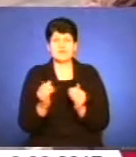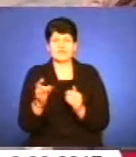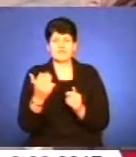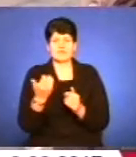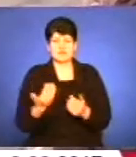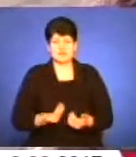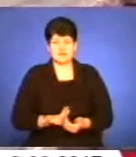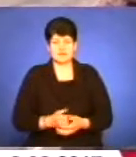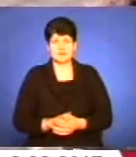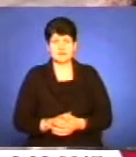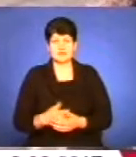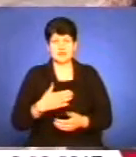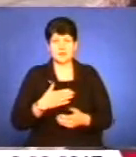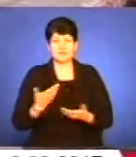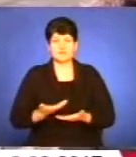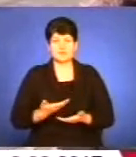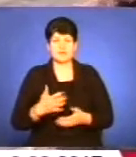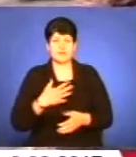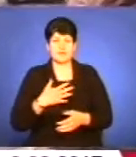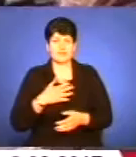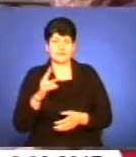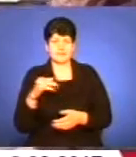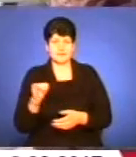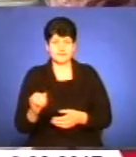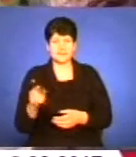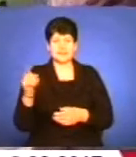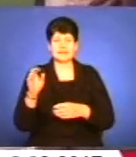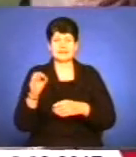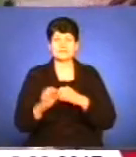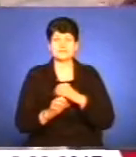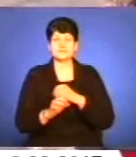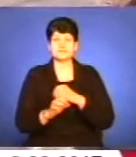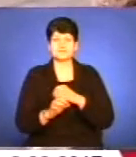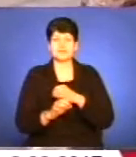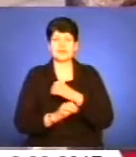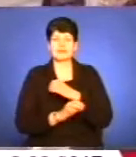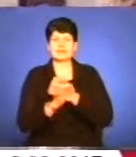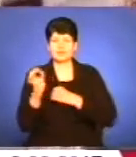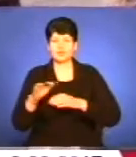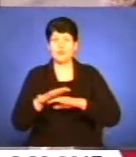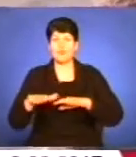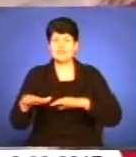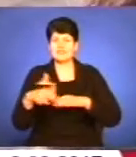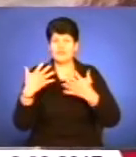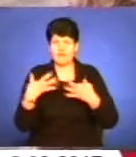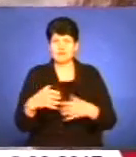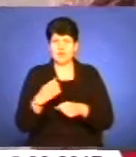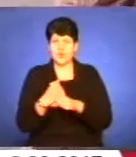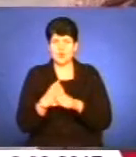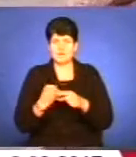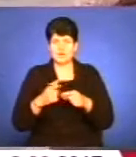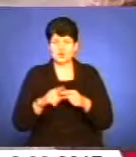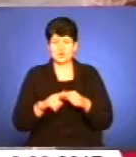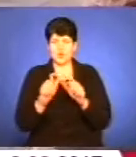проживаєте? Район Канада. Там на Східному вже таку котельню встановлюють, монтують. Ви